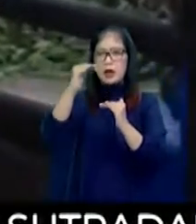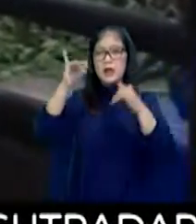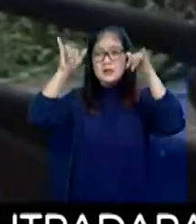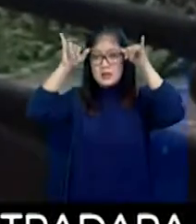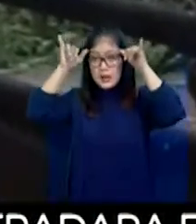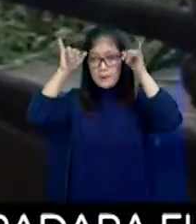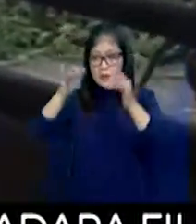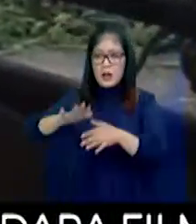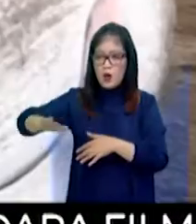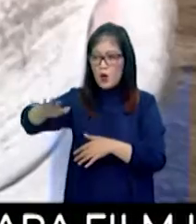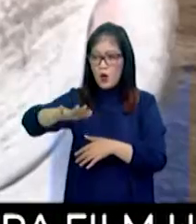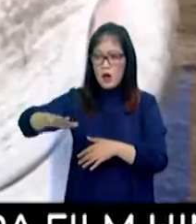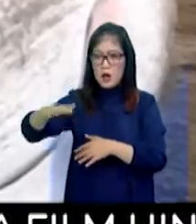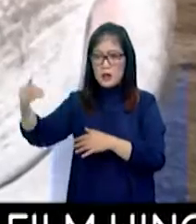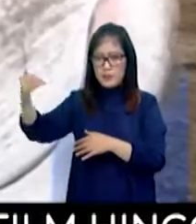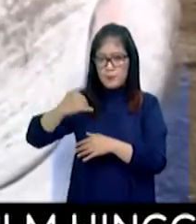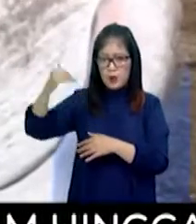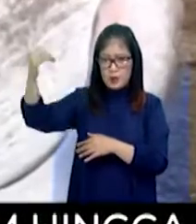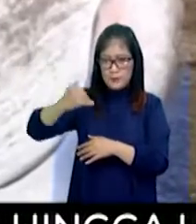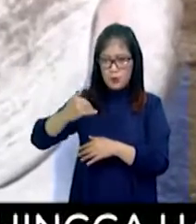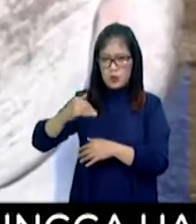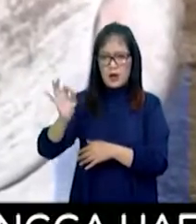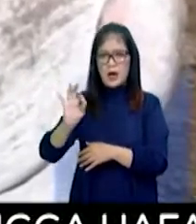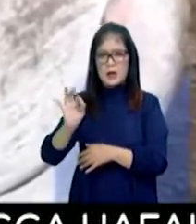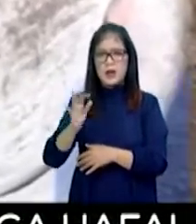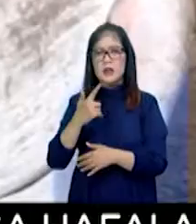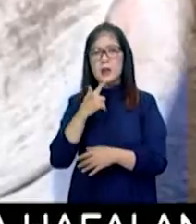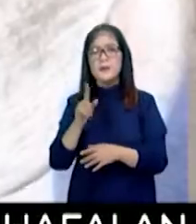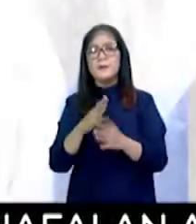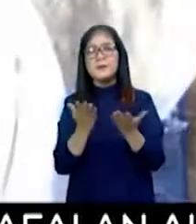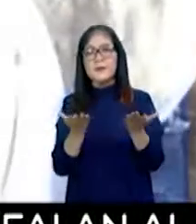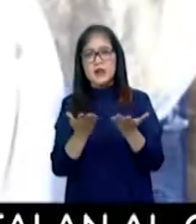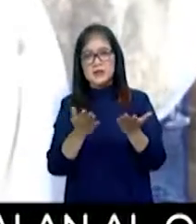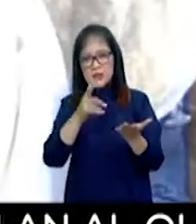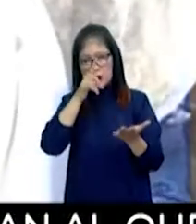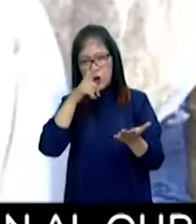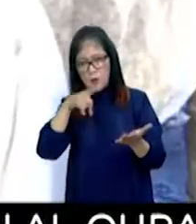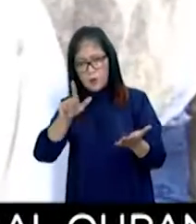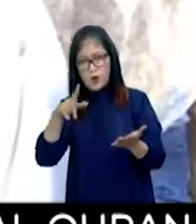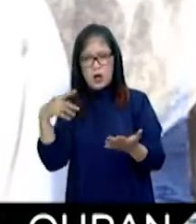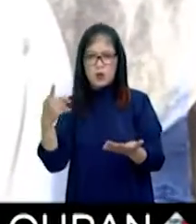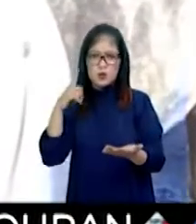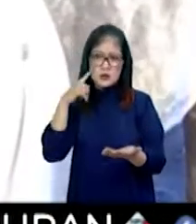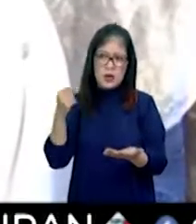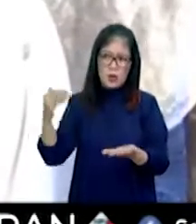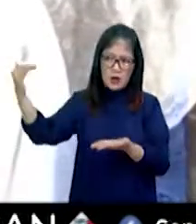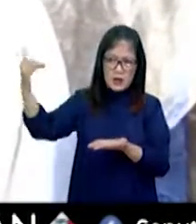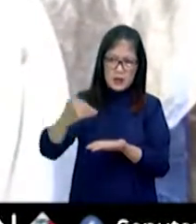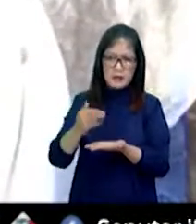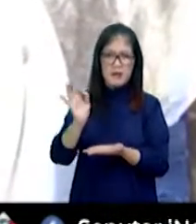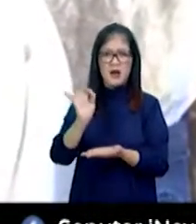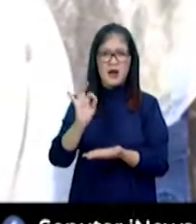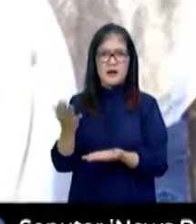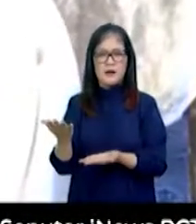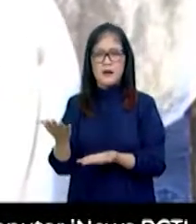lagi mendapatkan pasokan yang biasa didatangkan dari Pulau Jawa ataupun Lampung. Sudah 2 jutaan per ekornya. Iya, sebelumnya